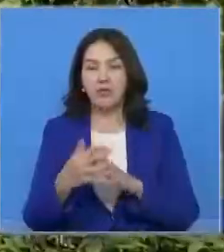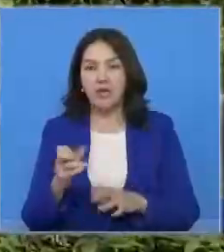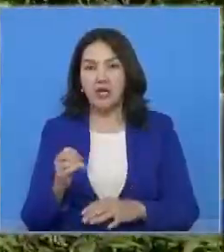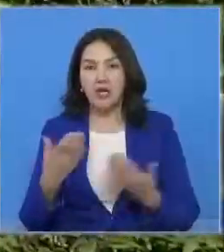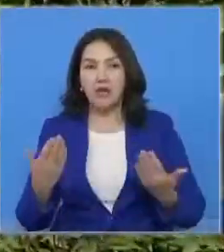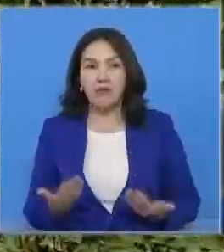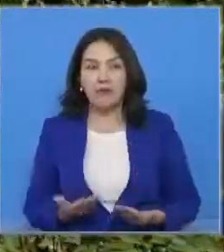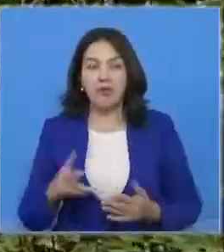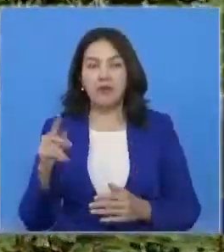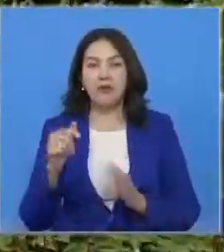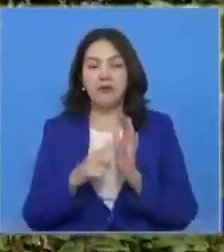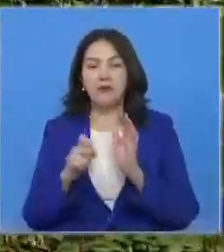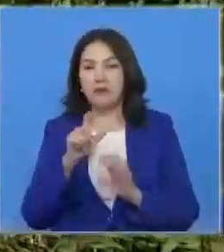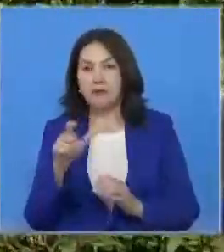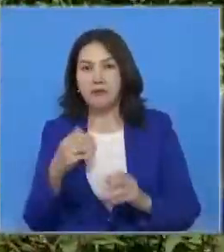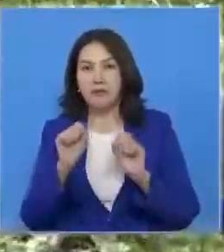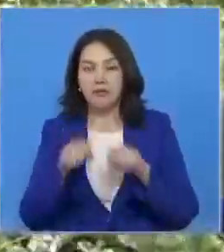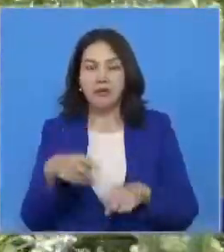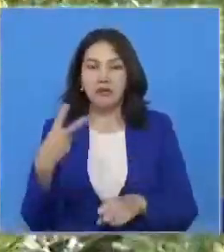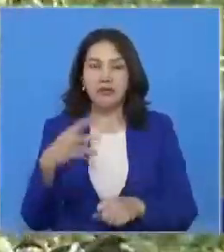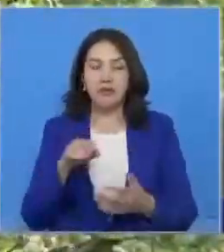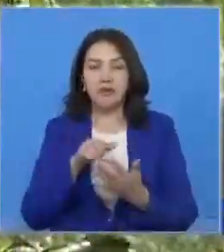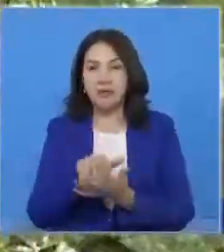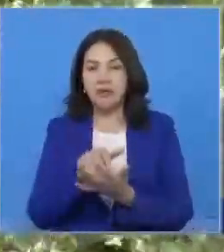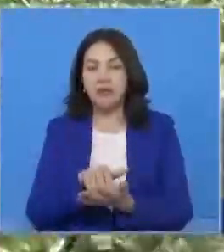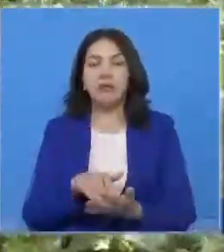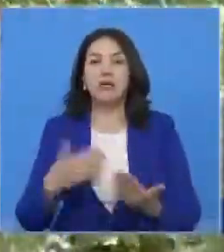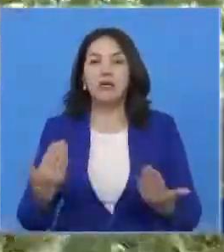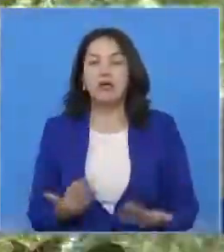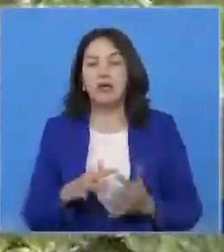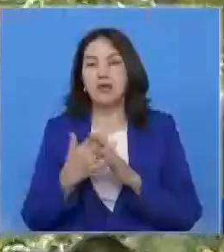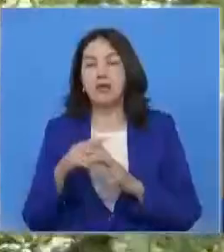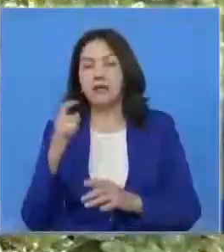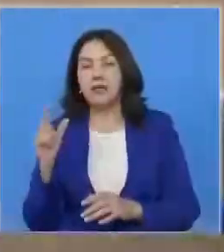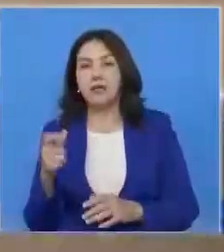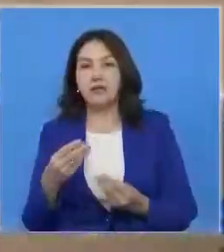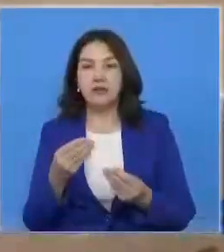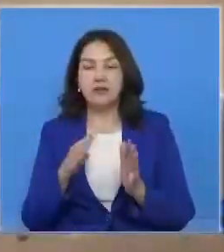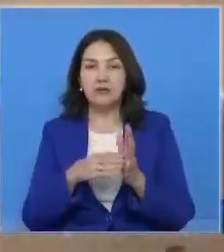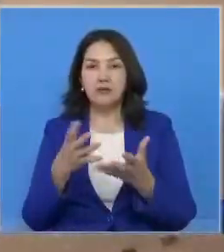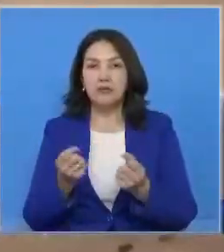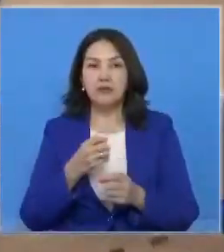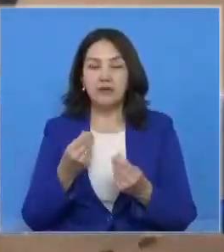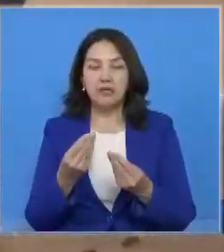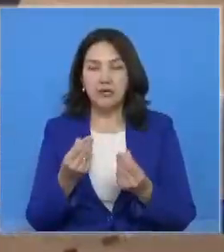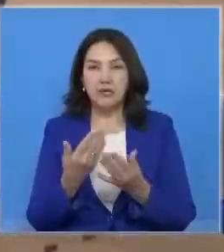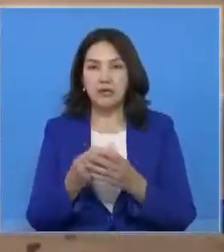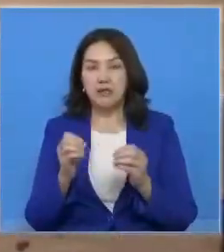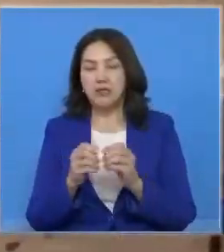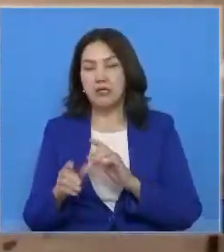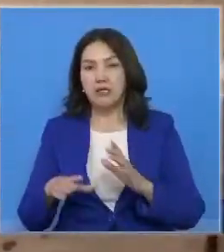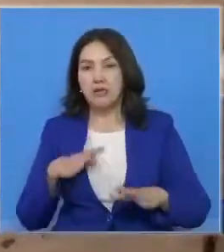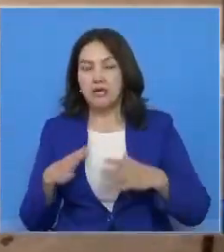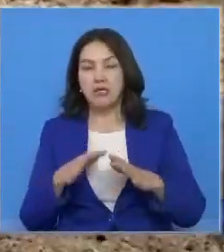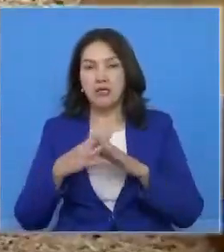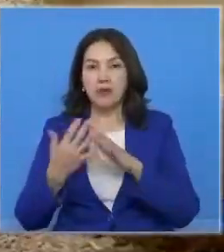где проживает 2700 человек. Одобрено 20 заявок сельских жителей, 9 уже получили деньги. Еще готовятся 10 проектов. Одним из жителей